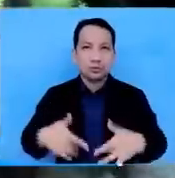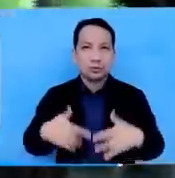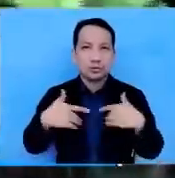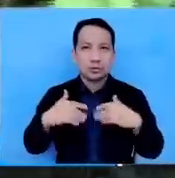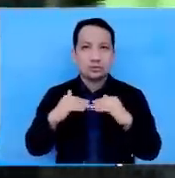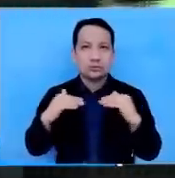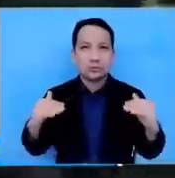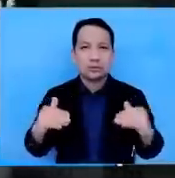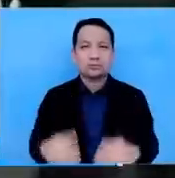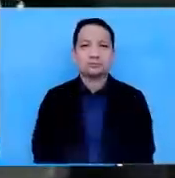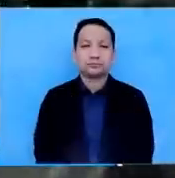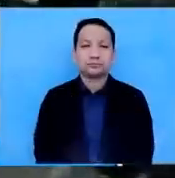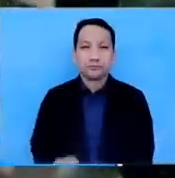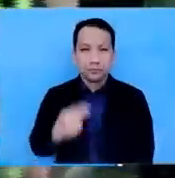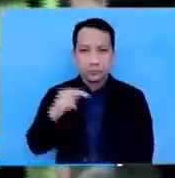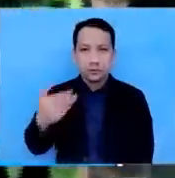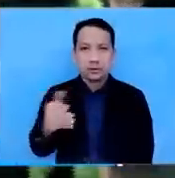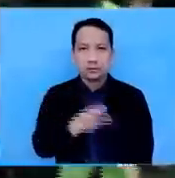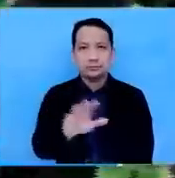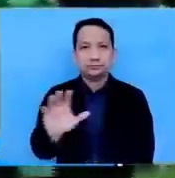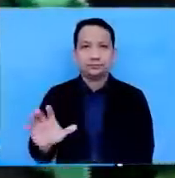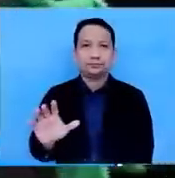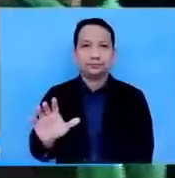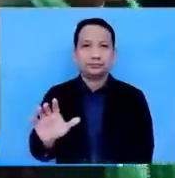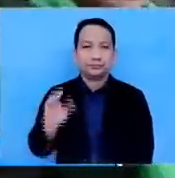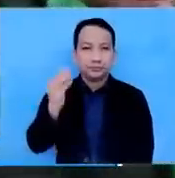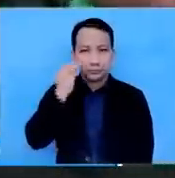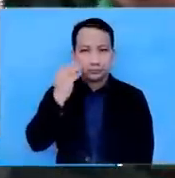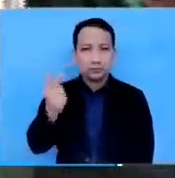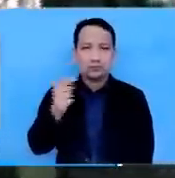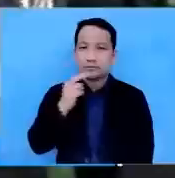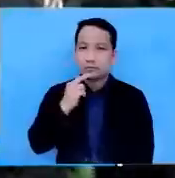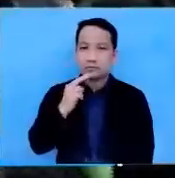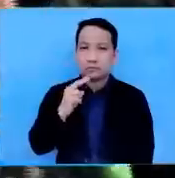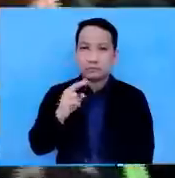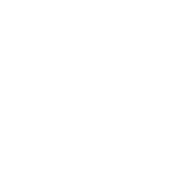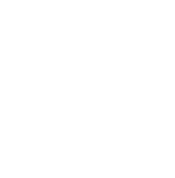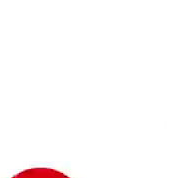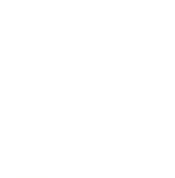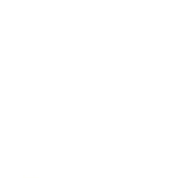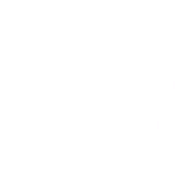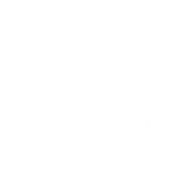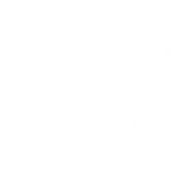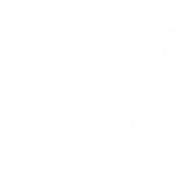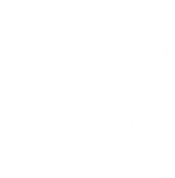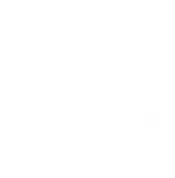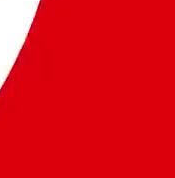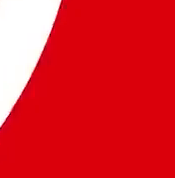Nagbabalita mula sa Frontline, Mon Gualvez, News 5.